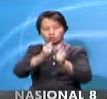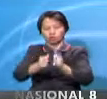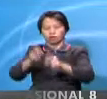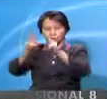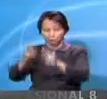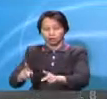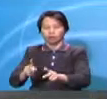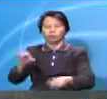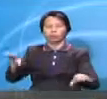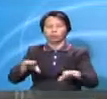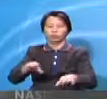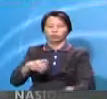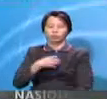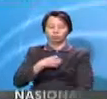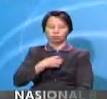membuat aduan